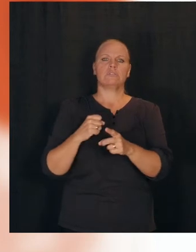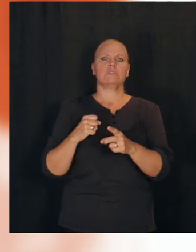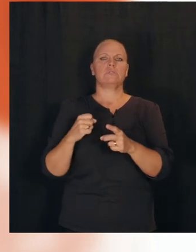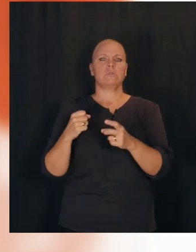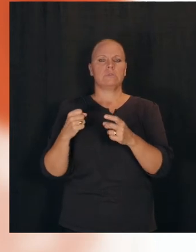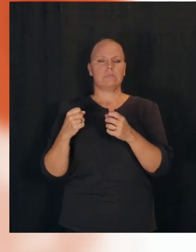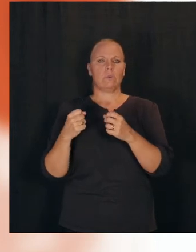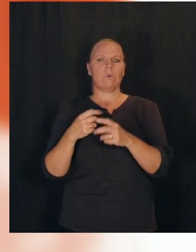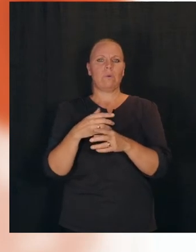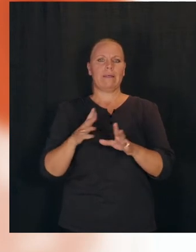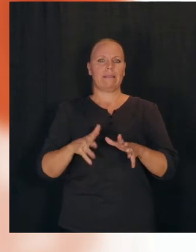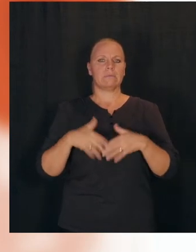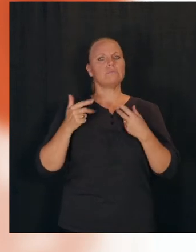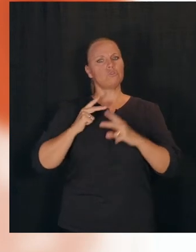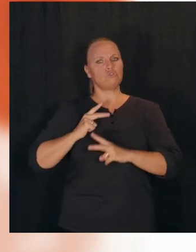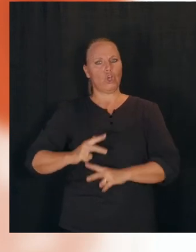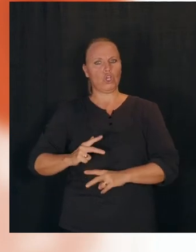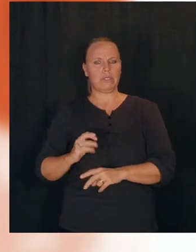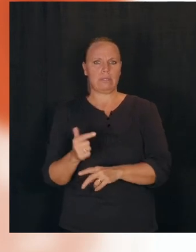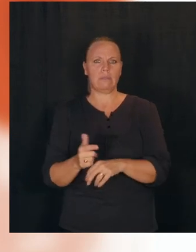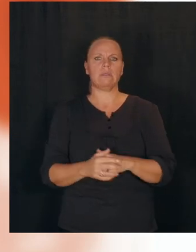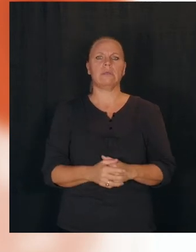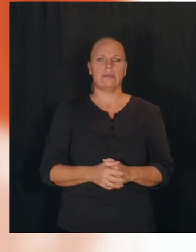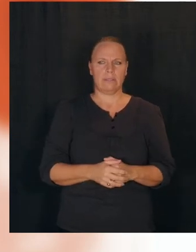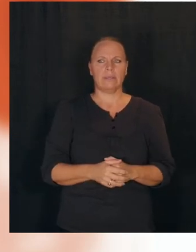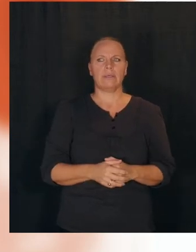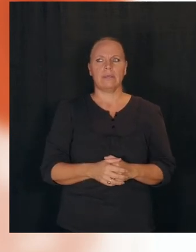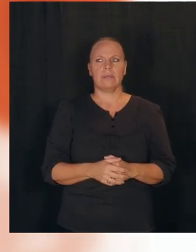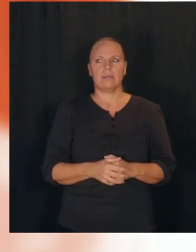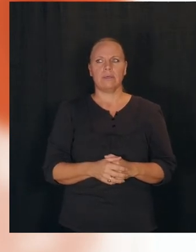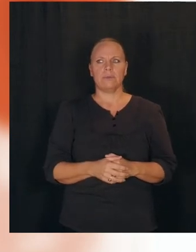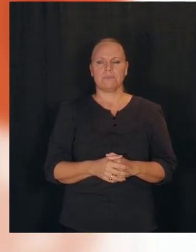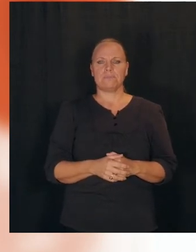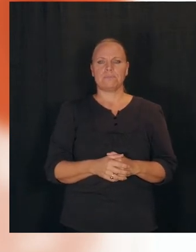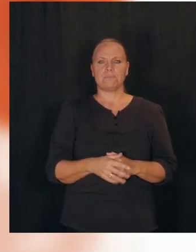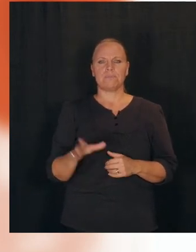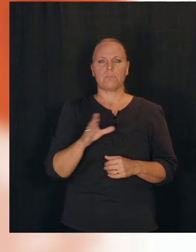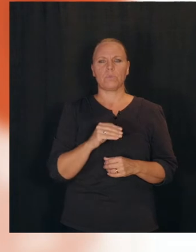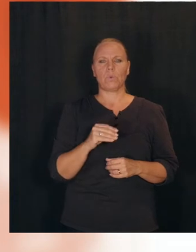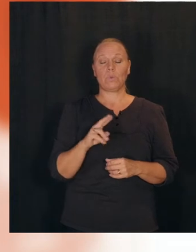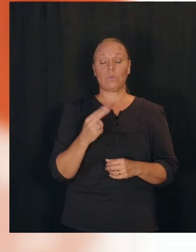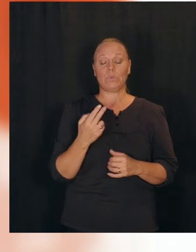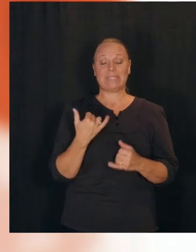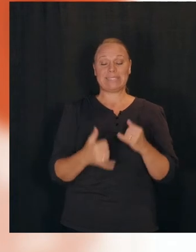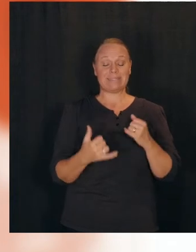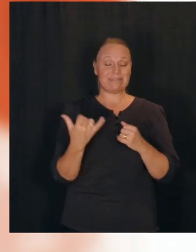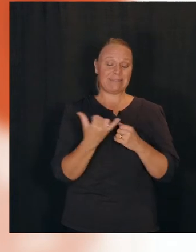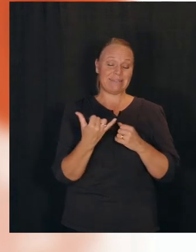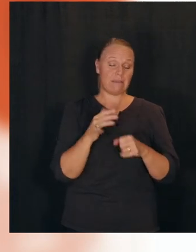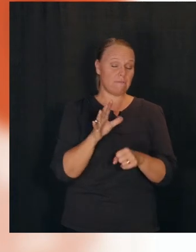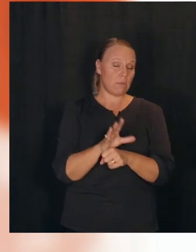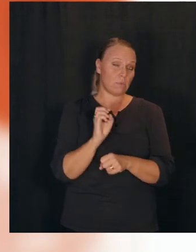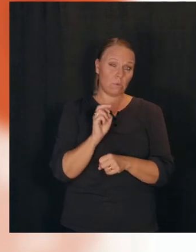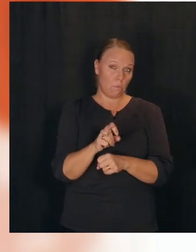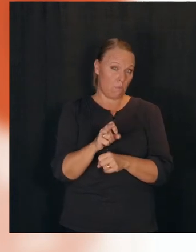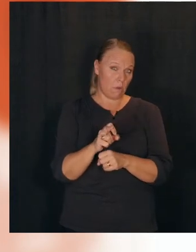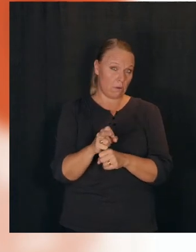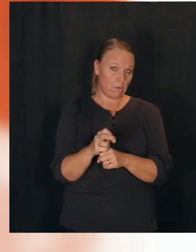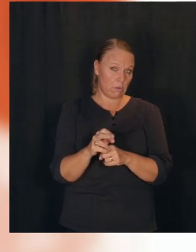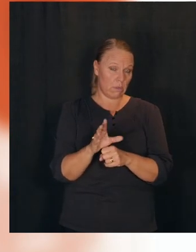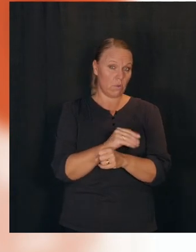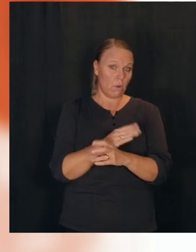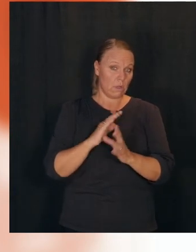Men där, när det gäller användbarhet så har det vuxit fram under de senaste 10-15 åren.